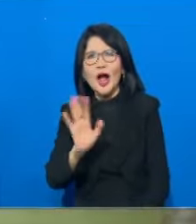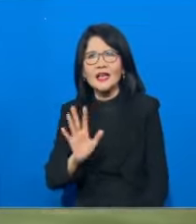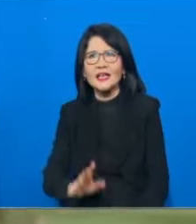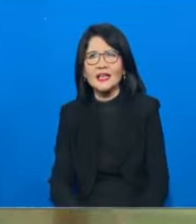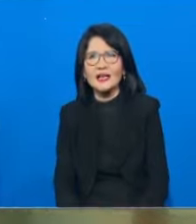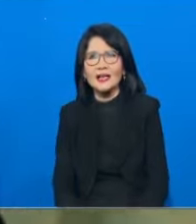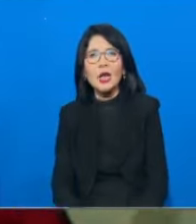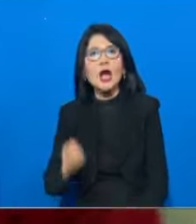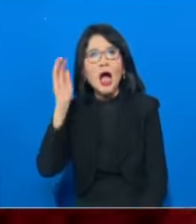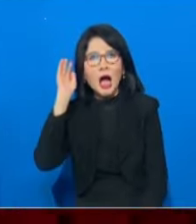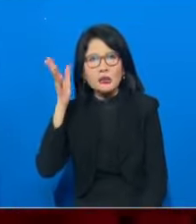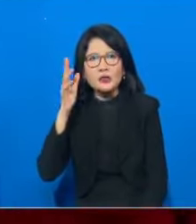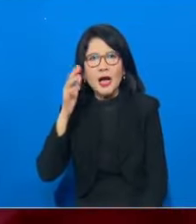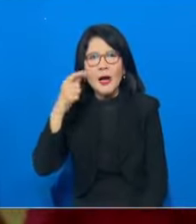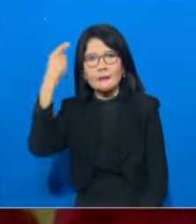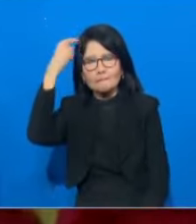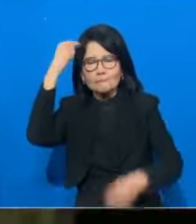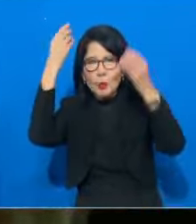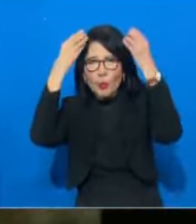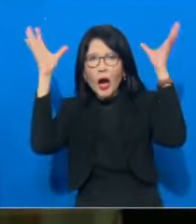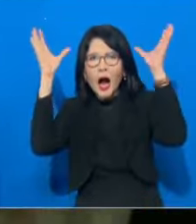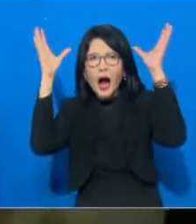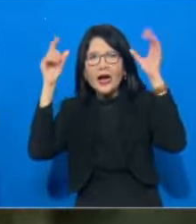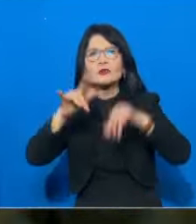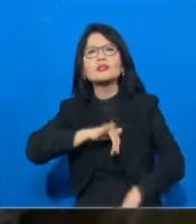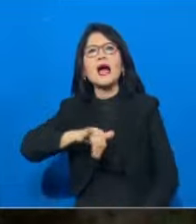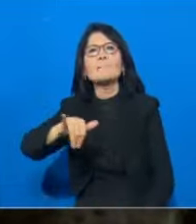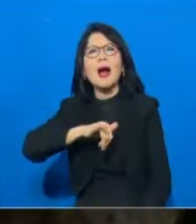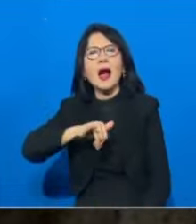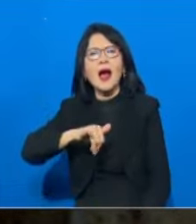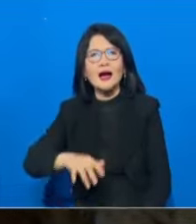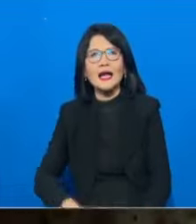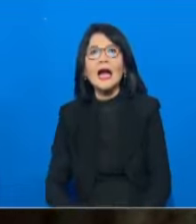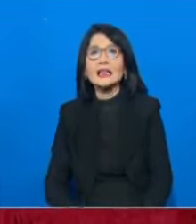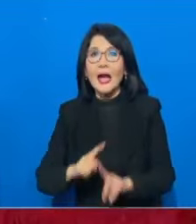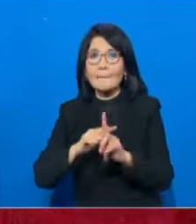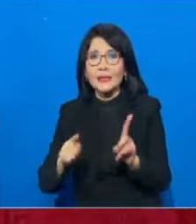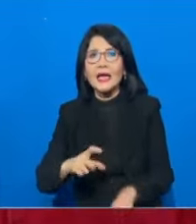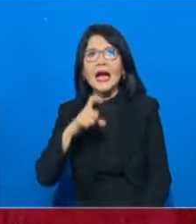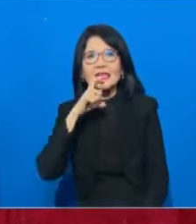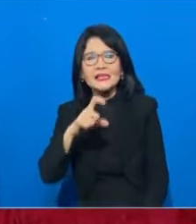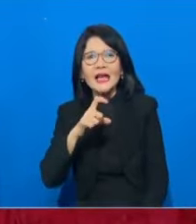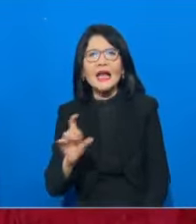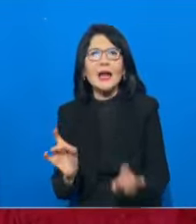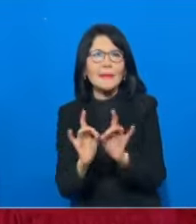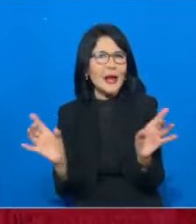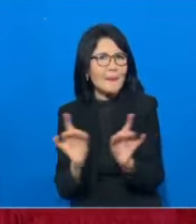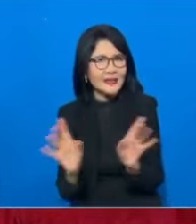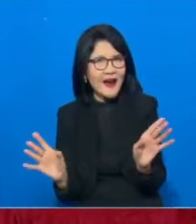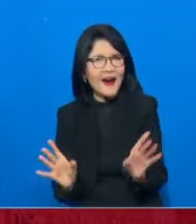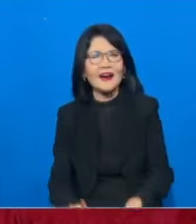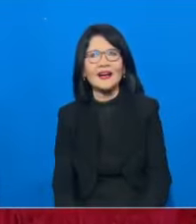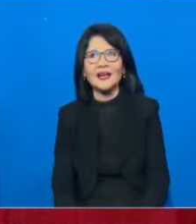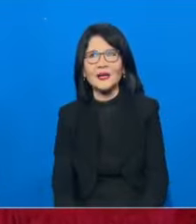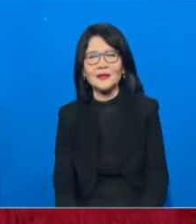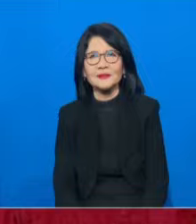ee berpikiran terbuka bahwa mereka itu sama gitu cuman caranya yang berbeda itu itu